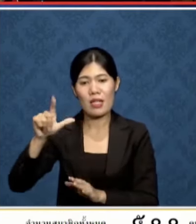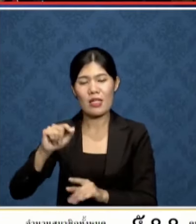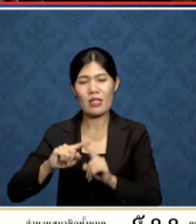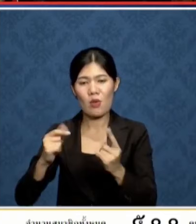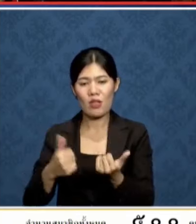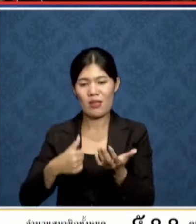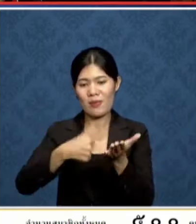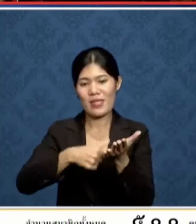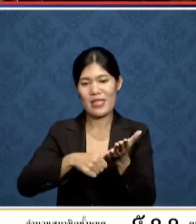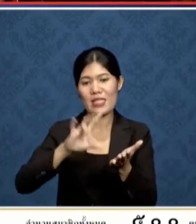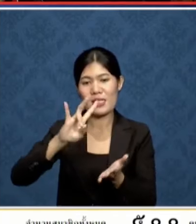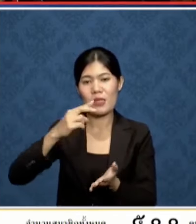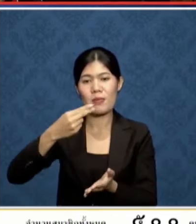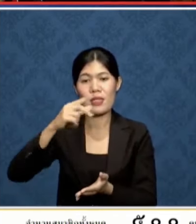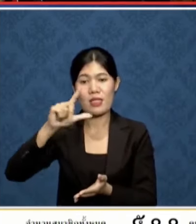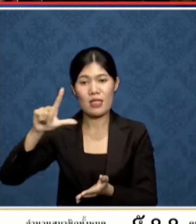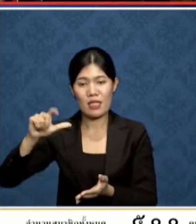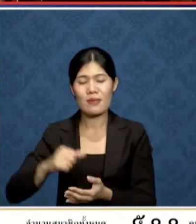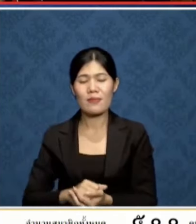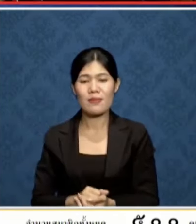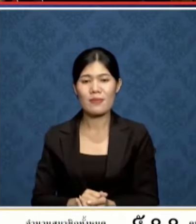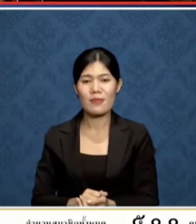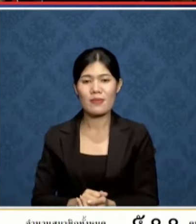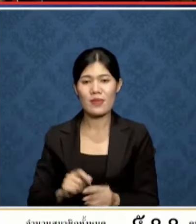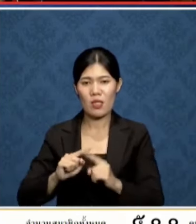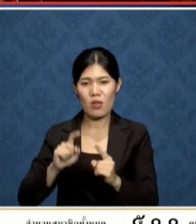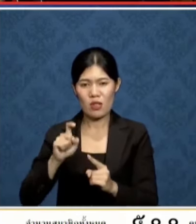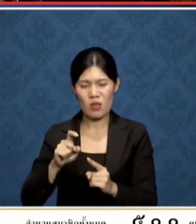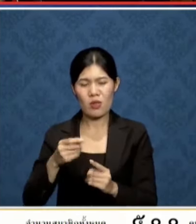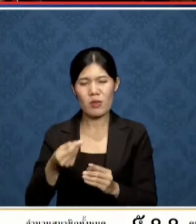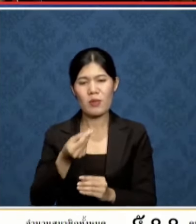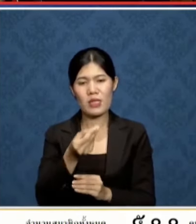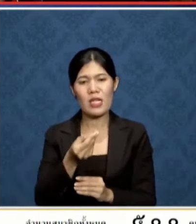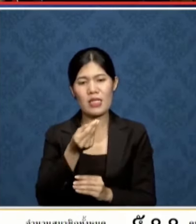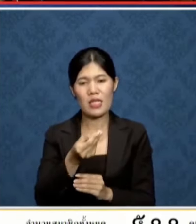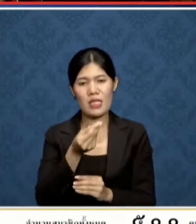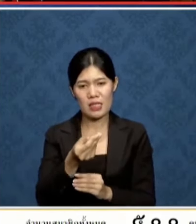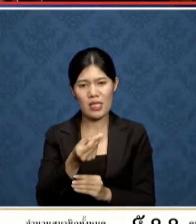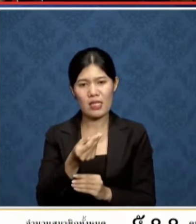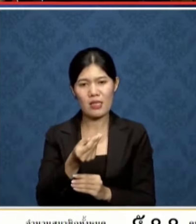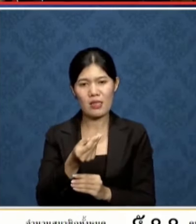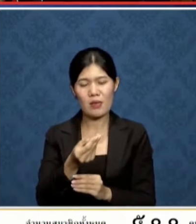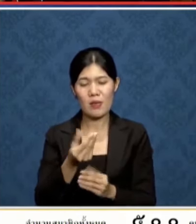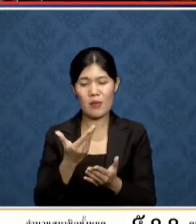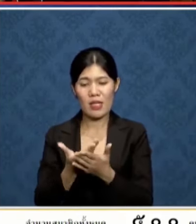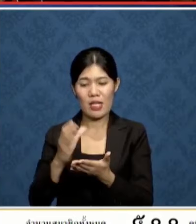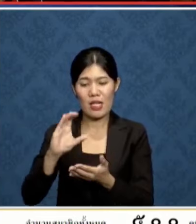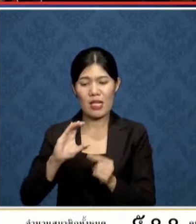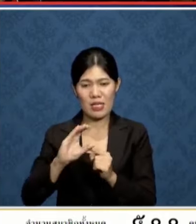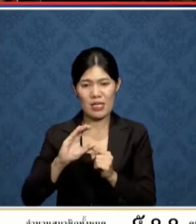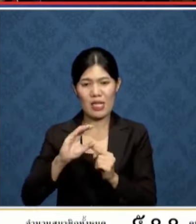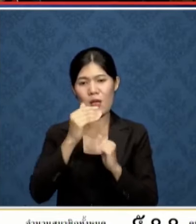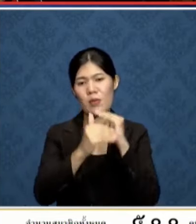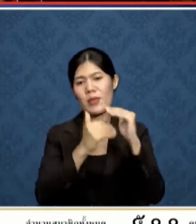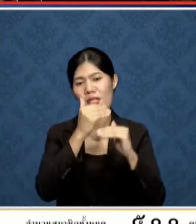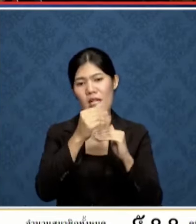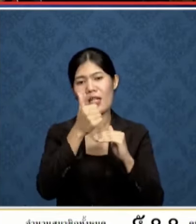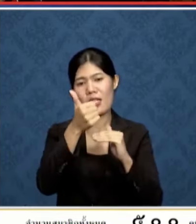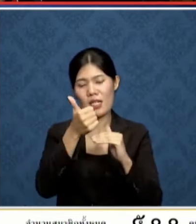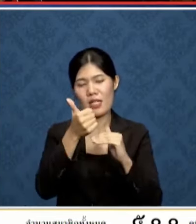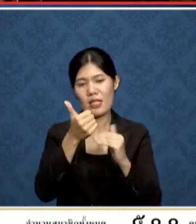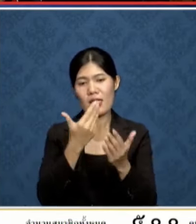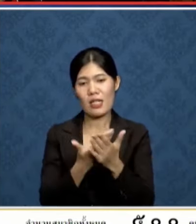ล้านนี่ได้นะนะครับพอเข้าใจครับแต่ชำระคืนเรื่อยๆบ้างครับหรืออย่างน้อยครับให้เงินก้อนนี้สามารถงอกเงยได้ก็ควร